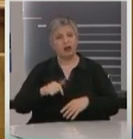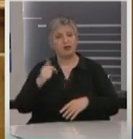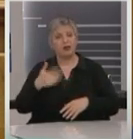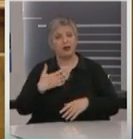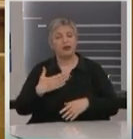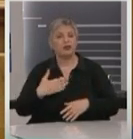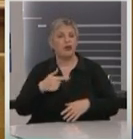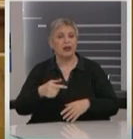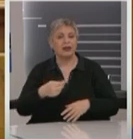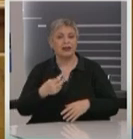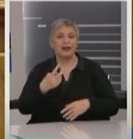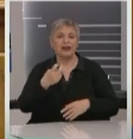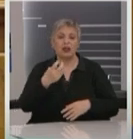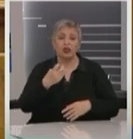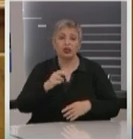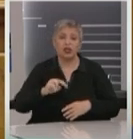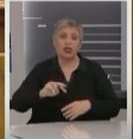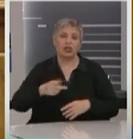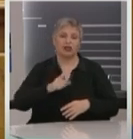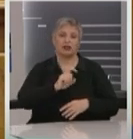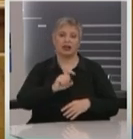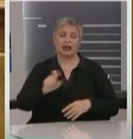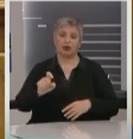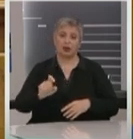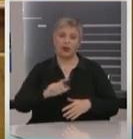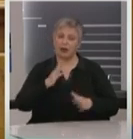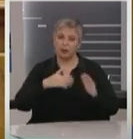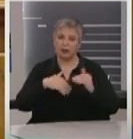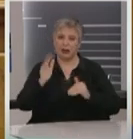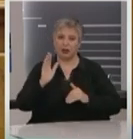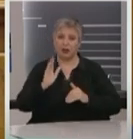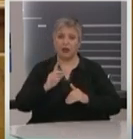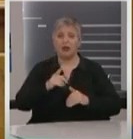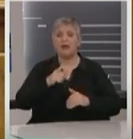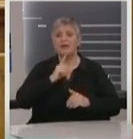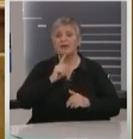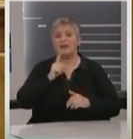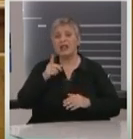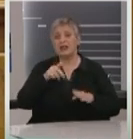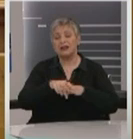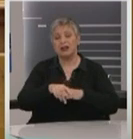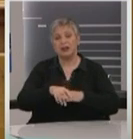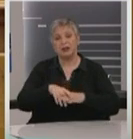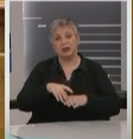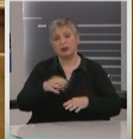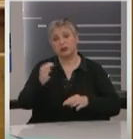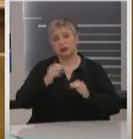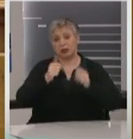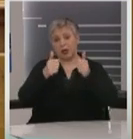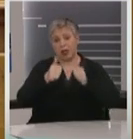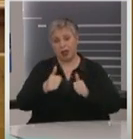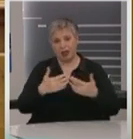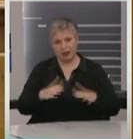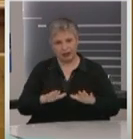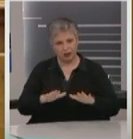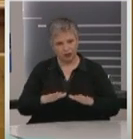20 δισεκατομμυρίων ευρώ, σύμφωνα με τις εκτιμήσεις της ίδιας της Ευρωπαϊκής Τράπεζας Επενδύσεων. Τέλος,